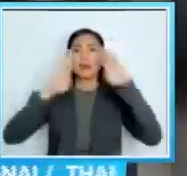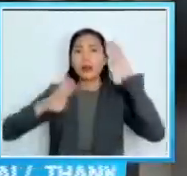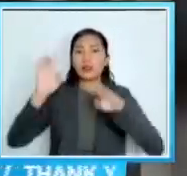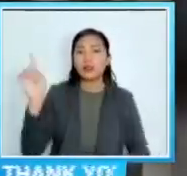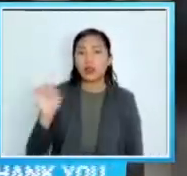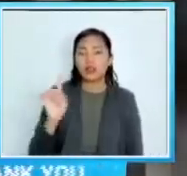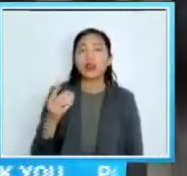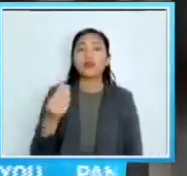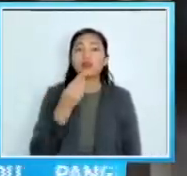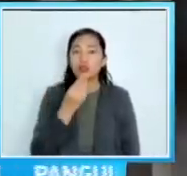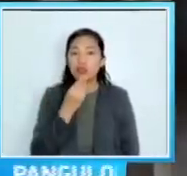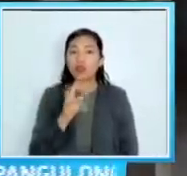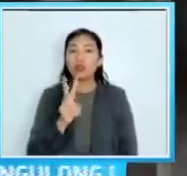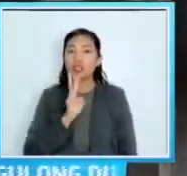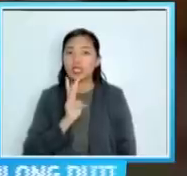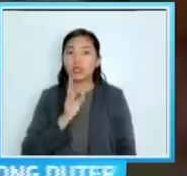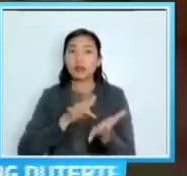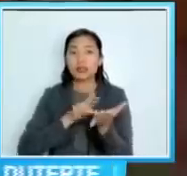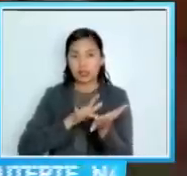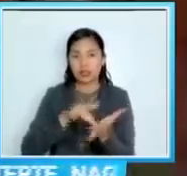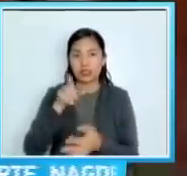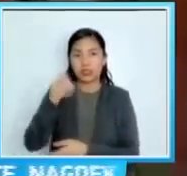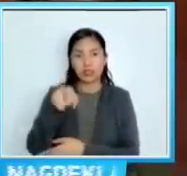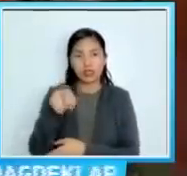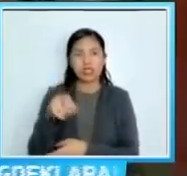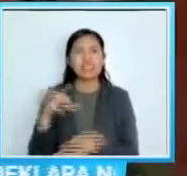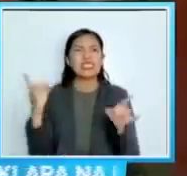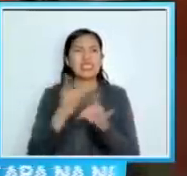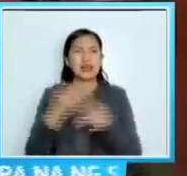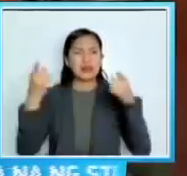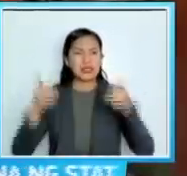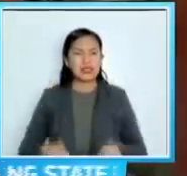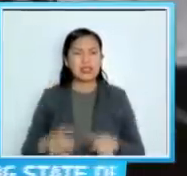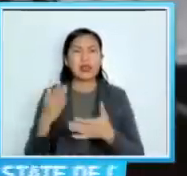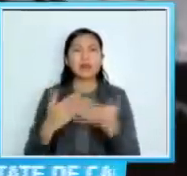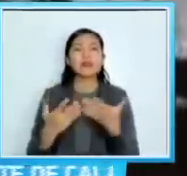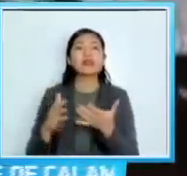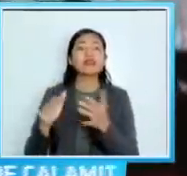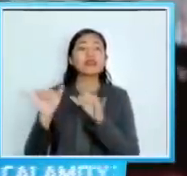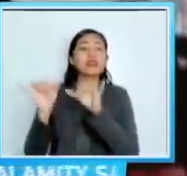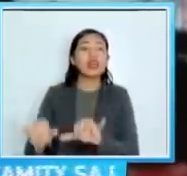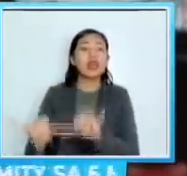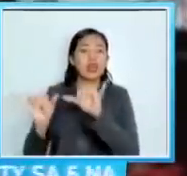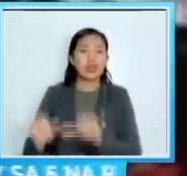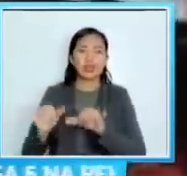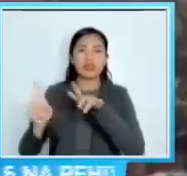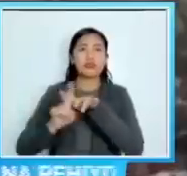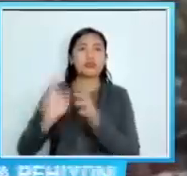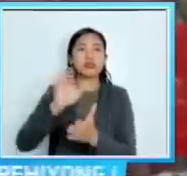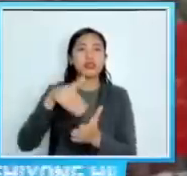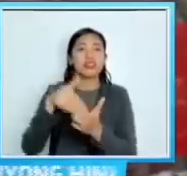na maiinom at gamot. Ang masaklap pa, ilan sa kanila ang mga nasa evacuation center pa din dahil nasira ang kanilang mga